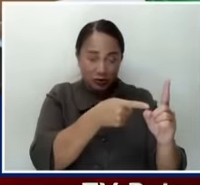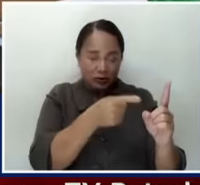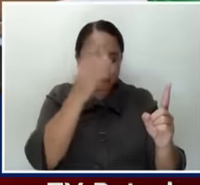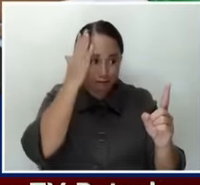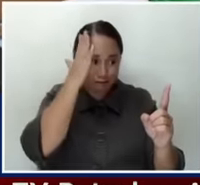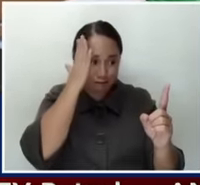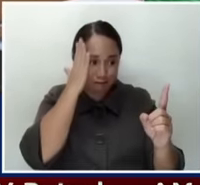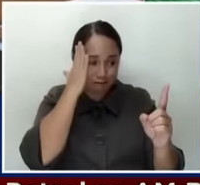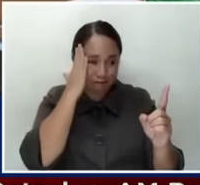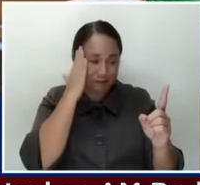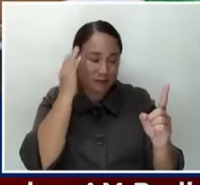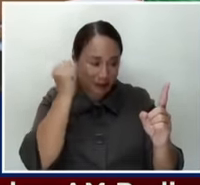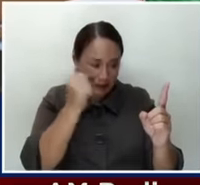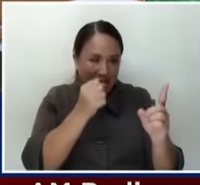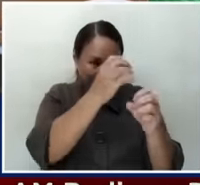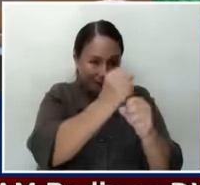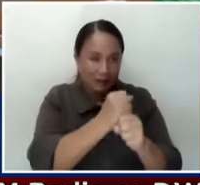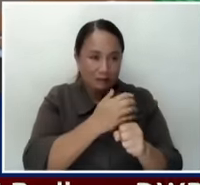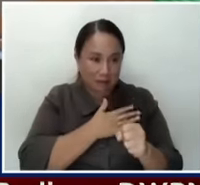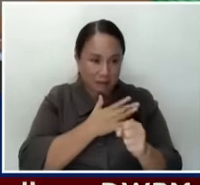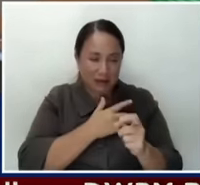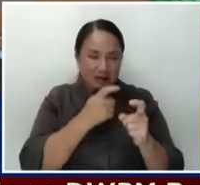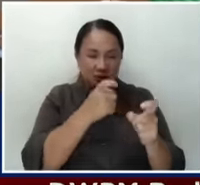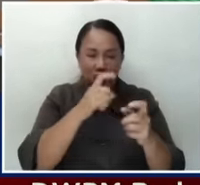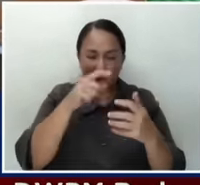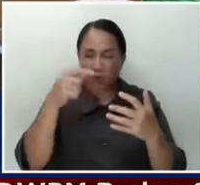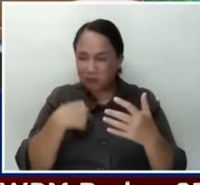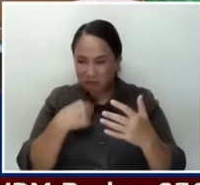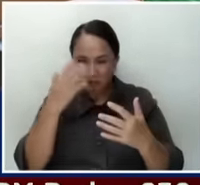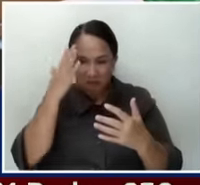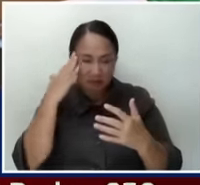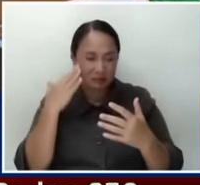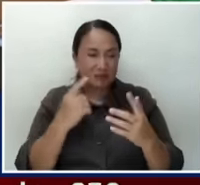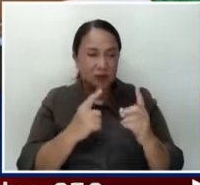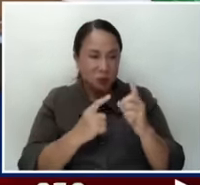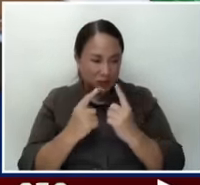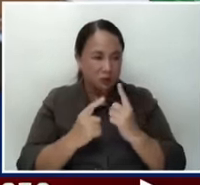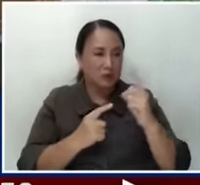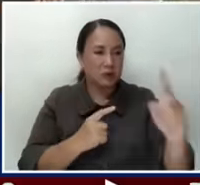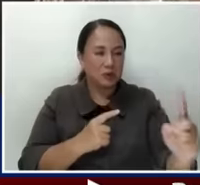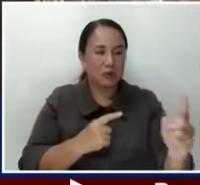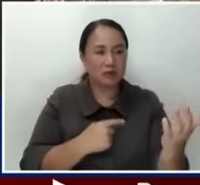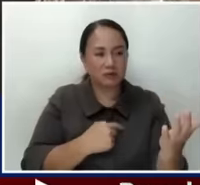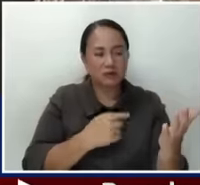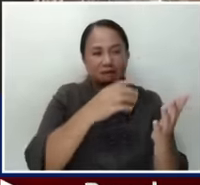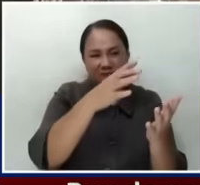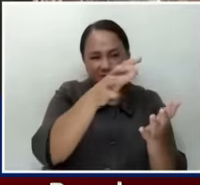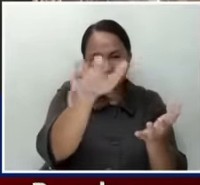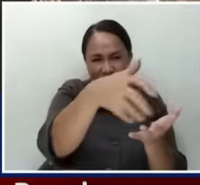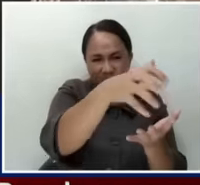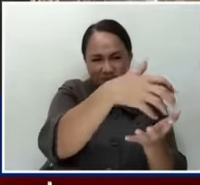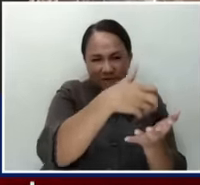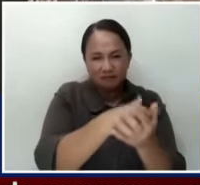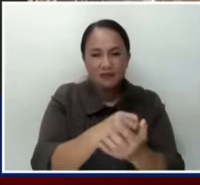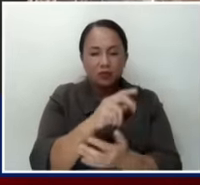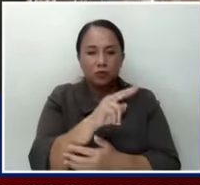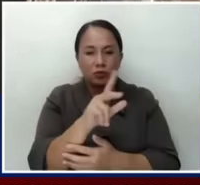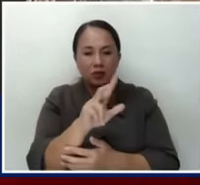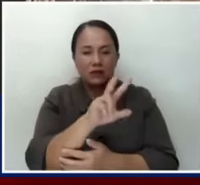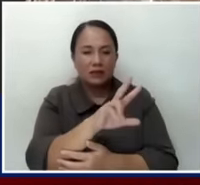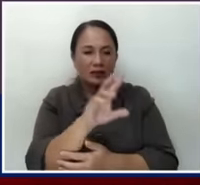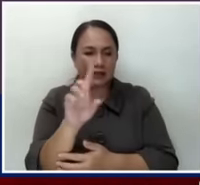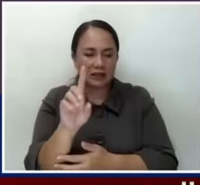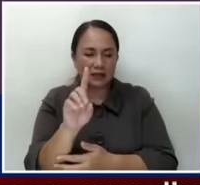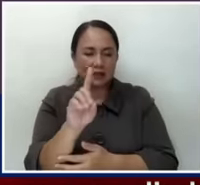napakiusapan lang na i-claim ang premyo ng mga nanalo sa tinaguriang low-tier o digit games tulad ng 2D, 3D at